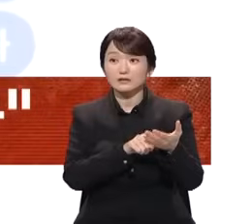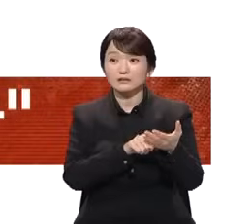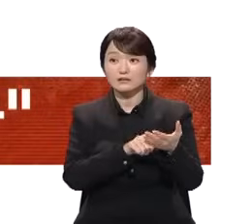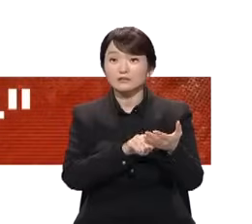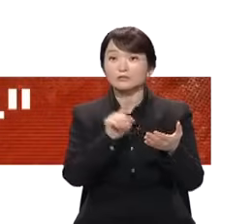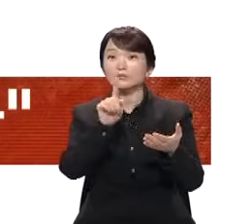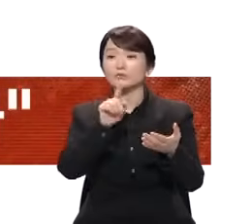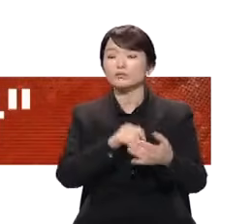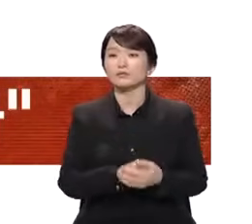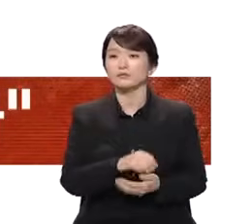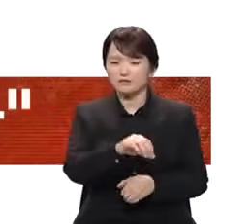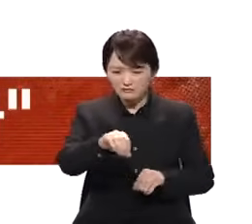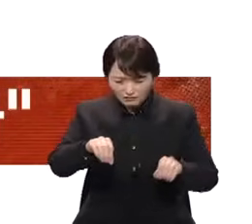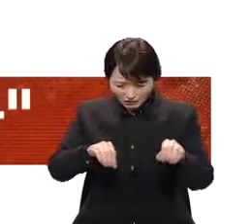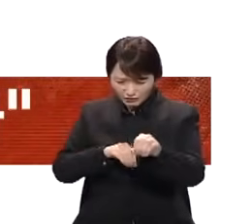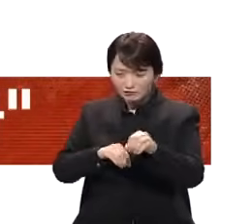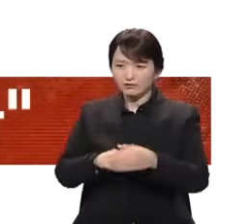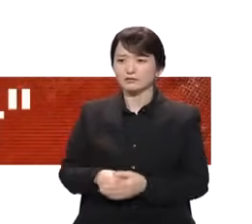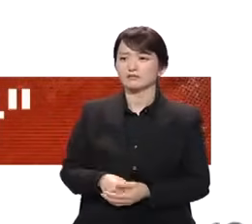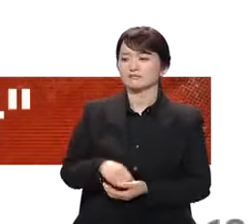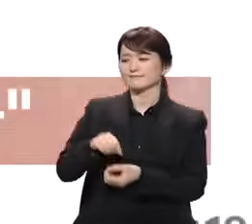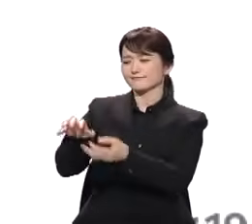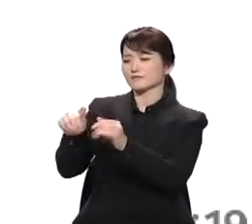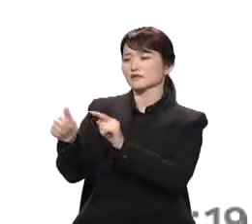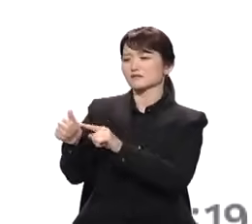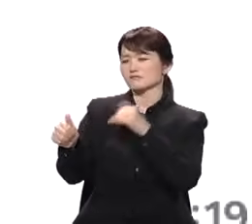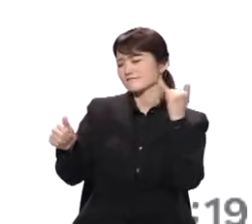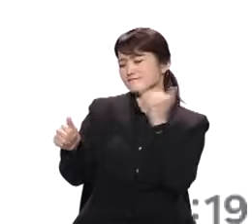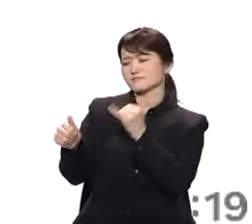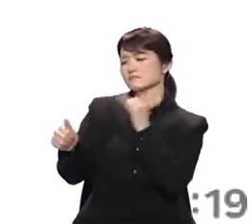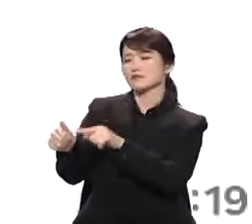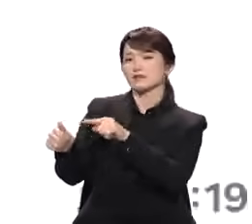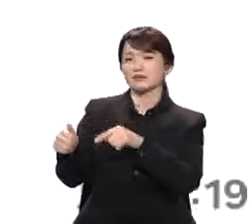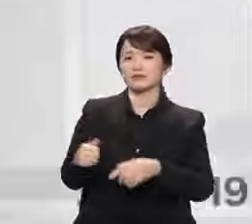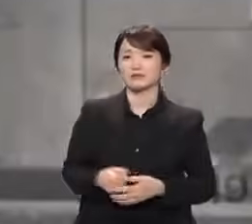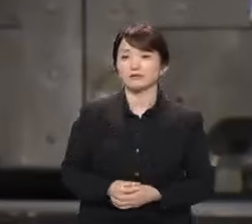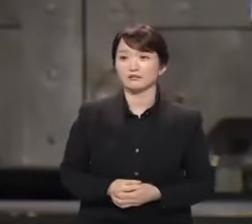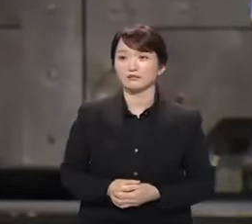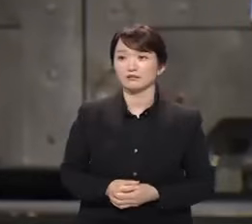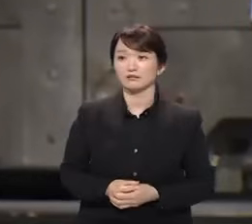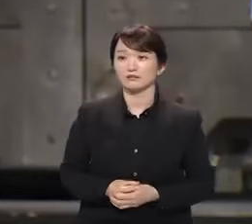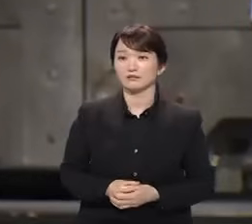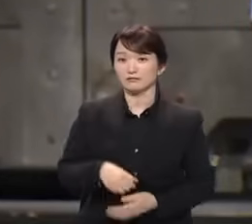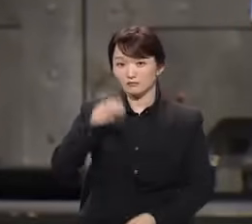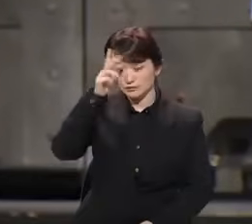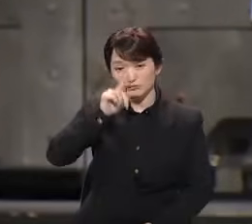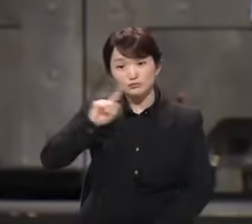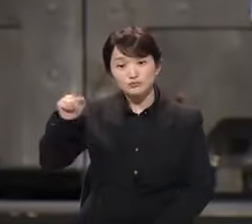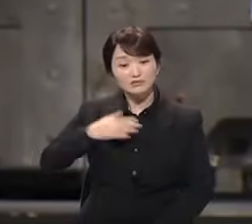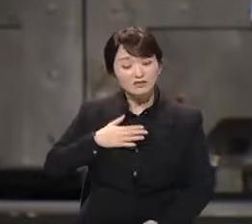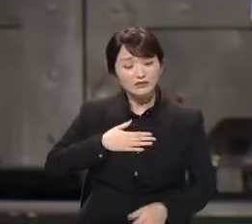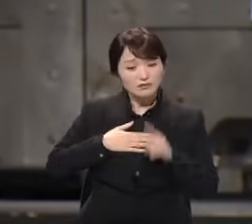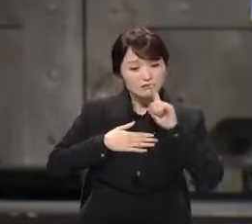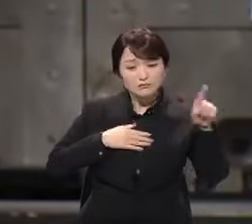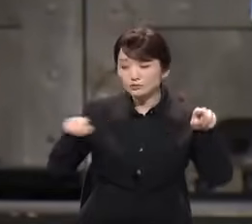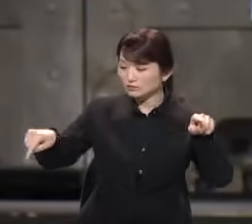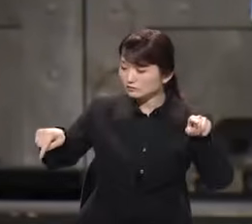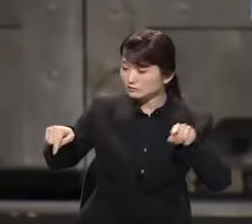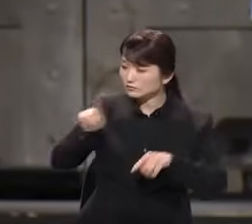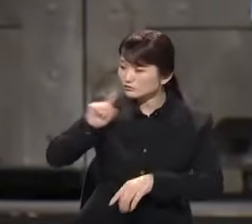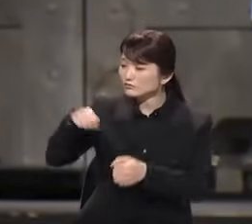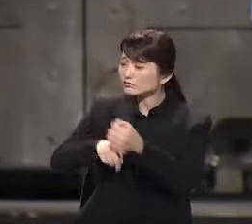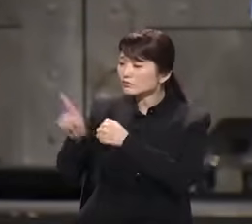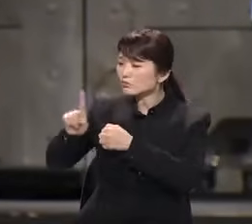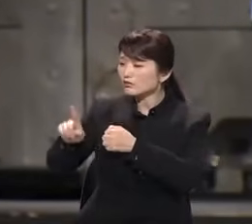반응을 했을까요? 오히려 다시 또 택배기사한테 연락을 해서 아니, 신고를 경찰에도 내가 신고를 했는데 왜 당신이 신고를